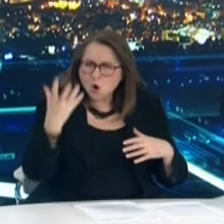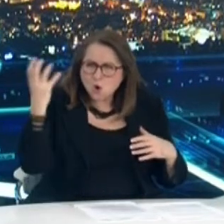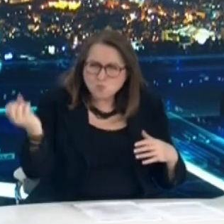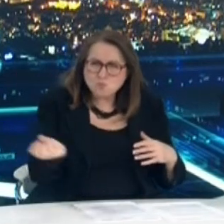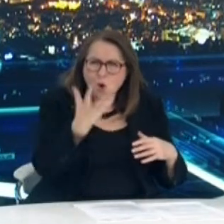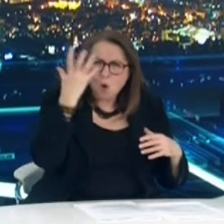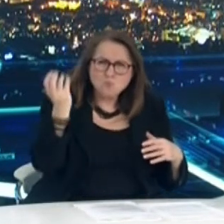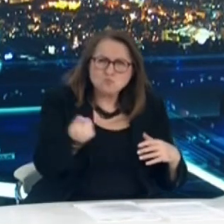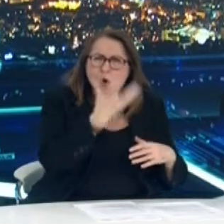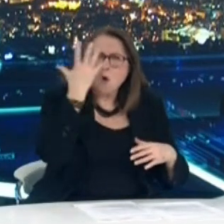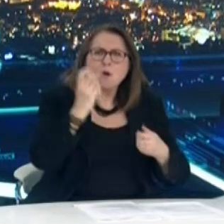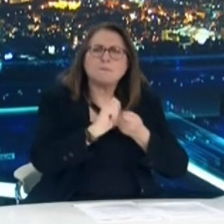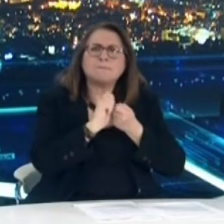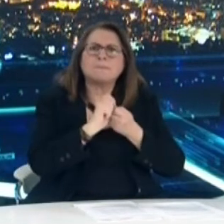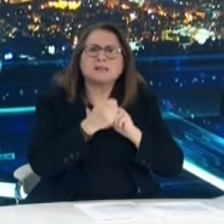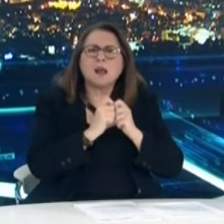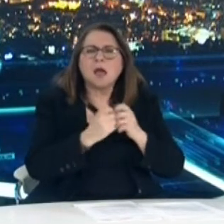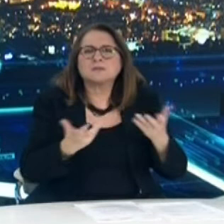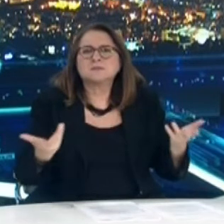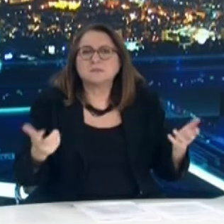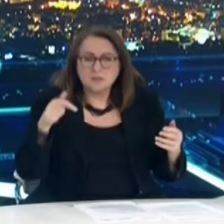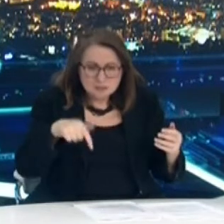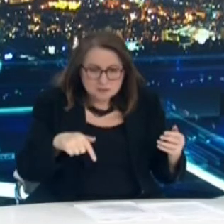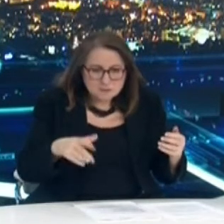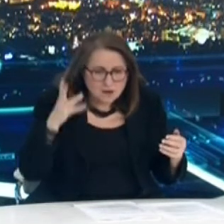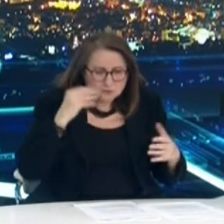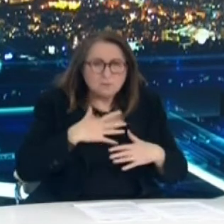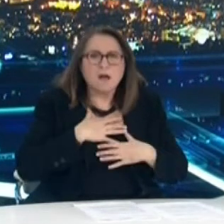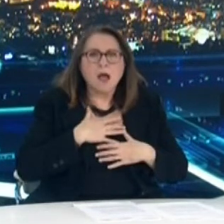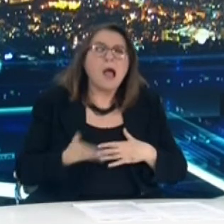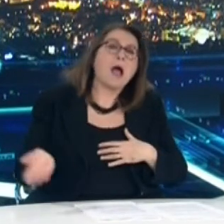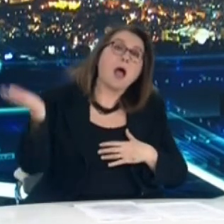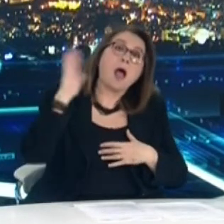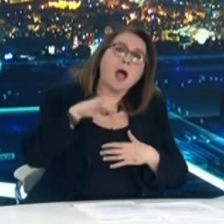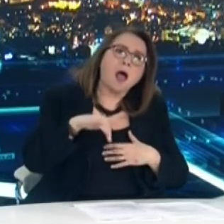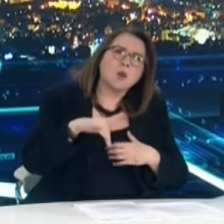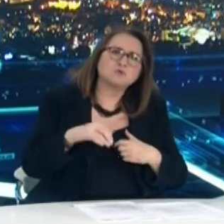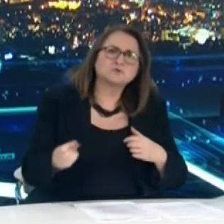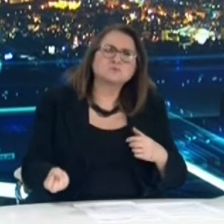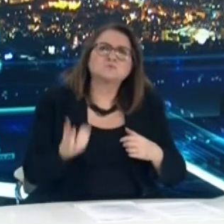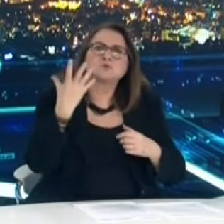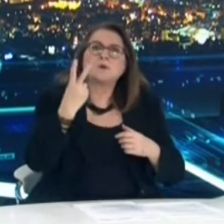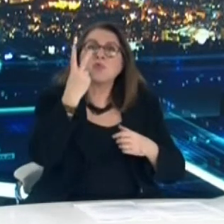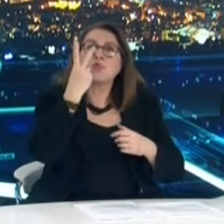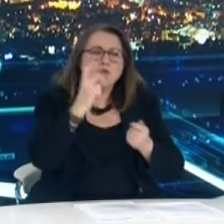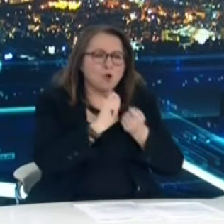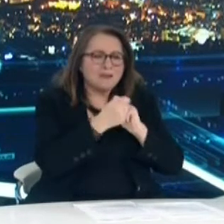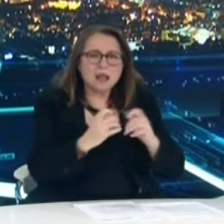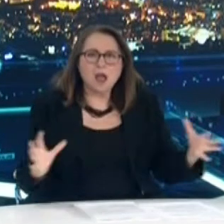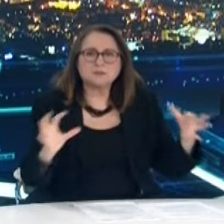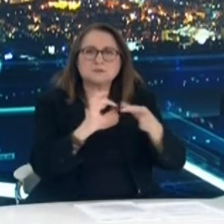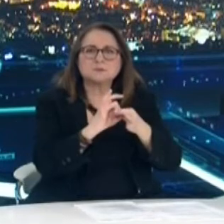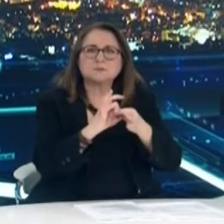και για ένα συνδυασμό μεταλλάξεων που εμφανίστηκαν όχι μόνο στη Βρετανία αλλά και σε πολλές άλλες χώρες. Οπότε θα πρέπει λιγάκι να κάνουμε υπομονή ως προς αυτό.